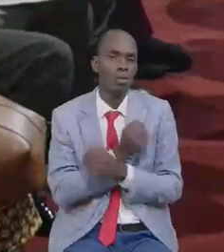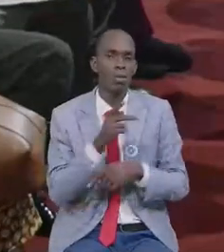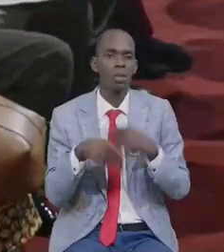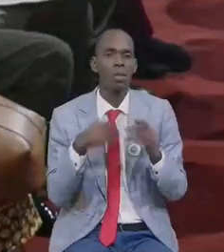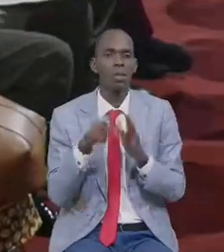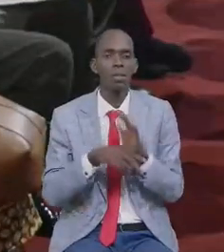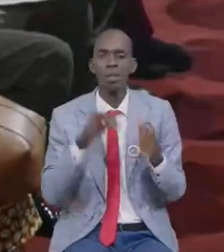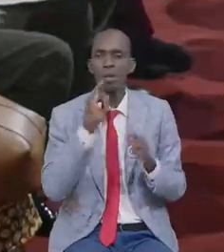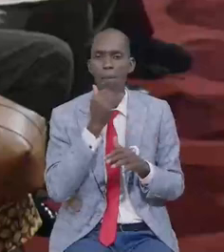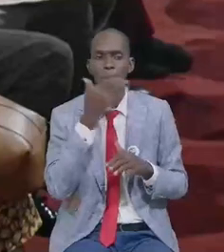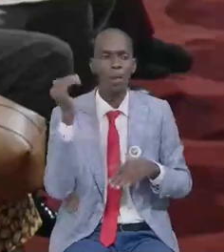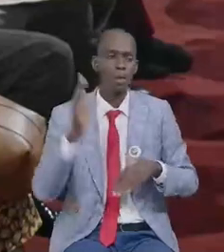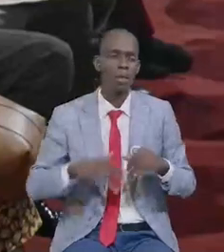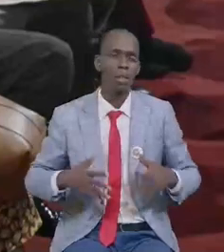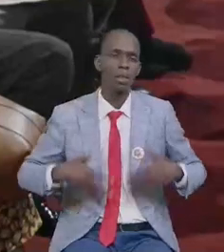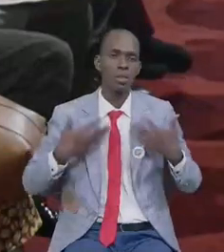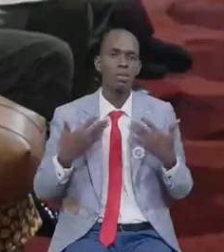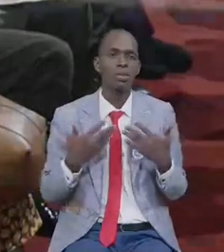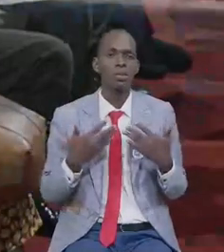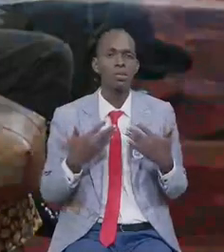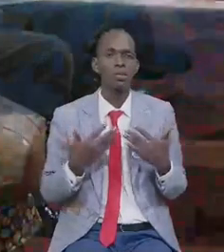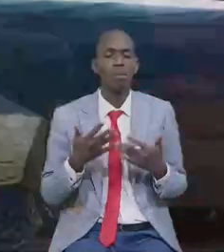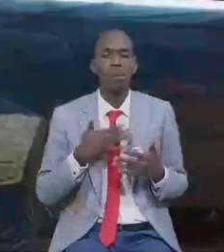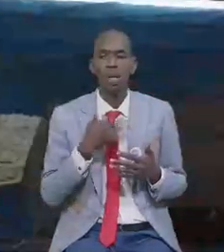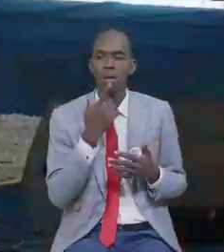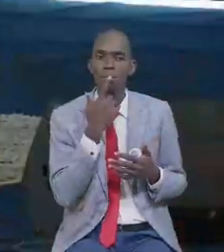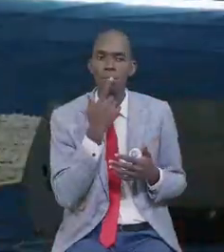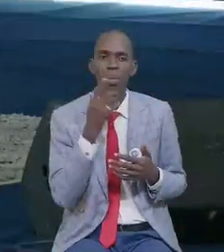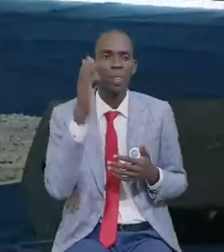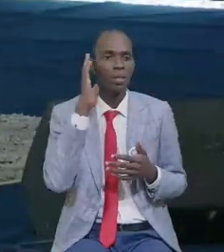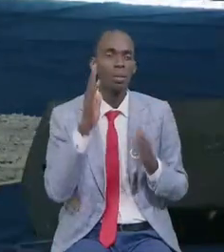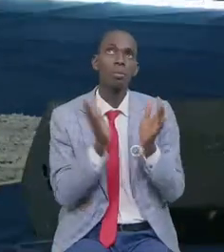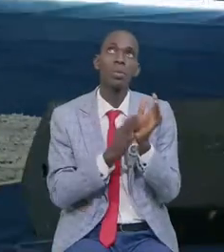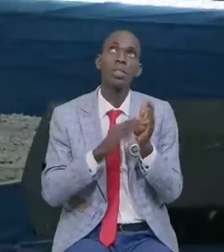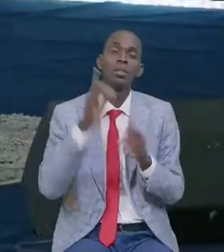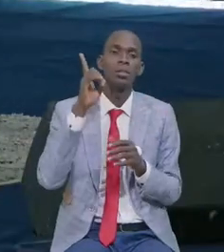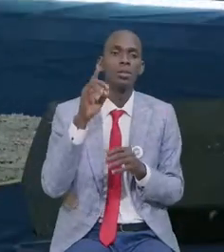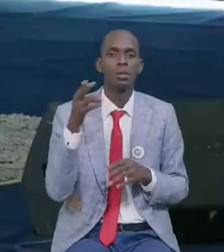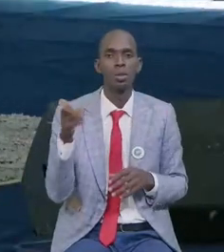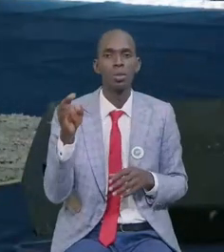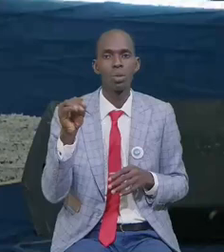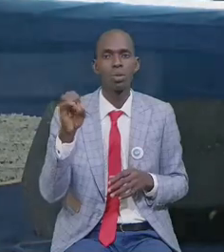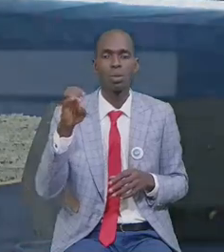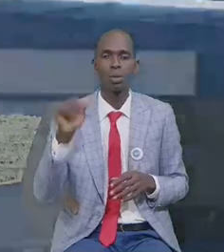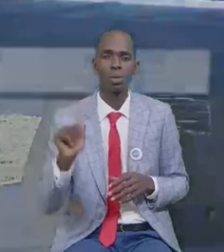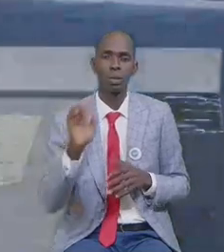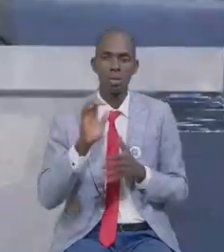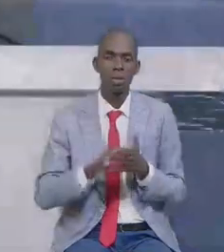Car ta bonté vaut mieux que la vie, mes lèvres célèbrent tes louanges. Osée